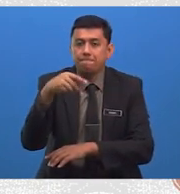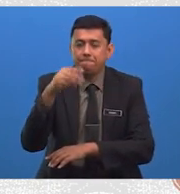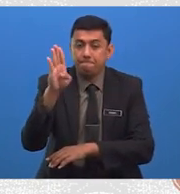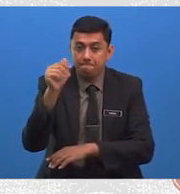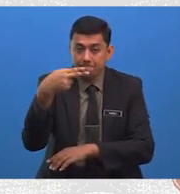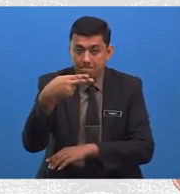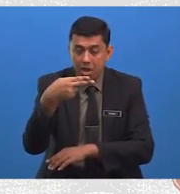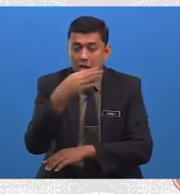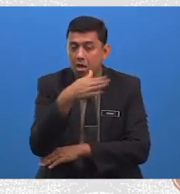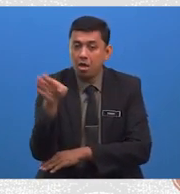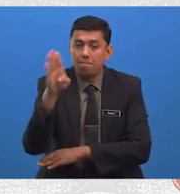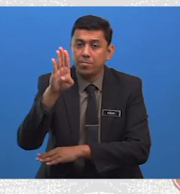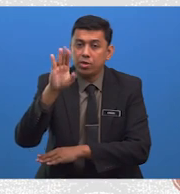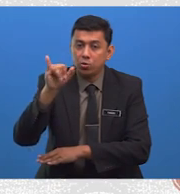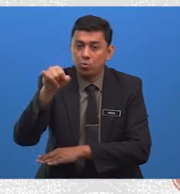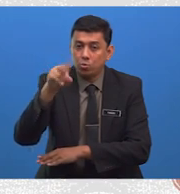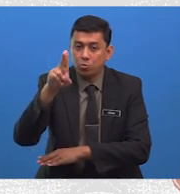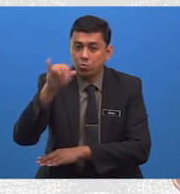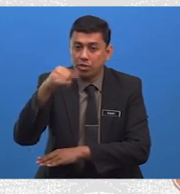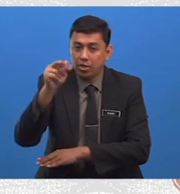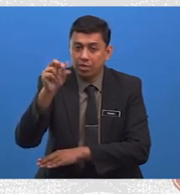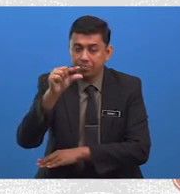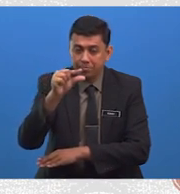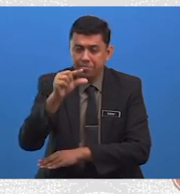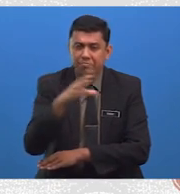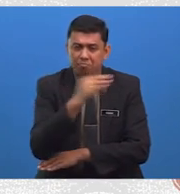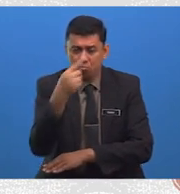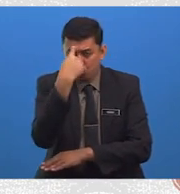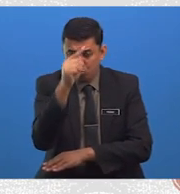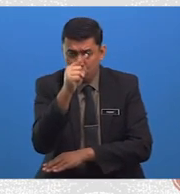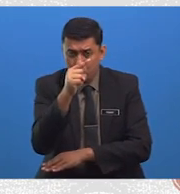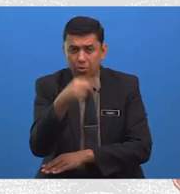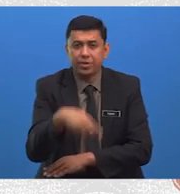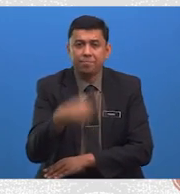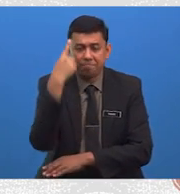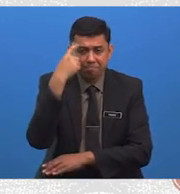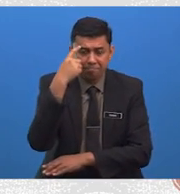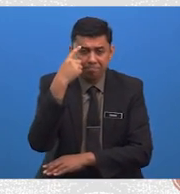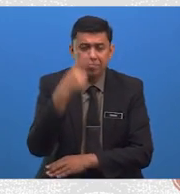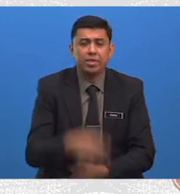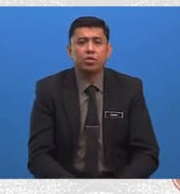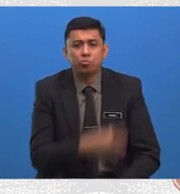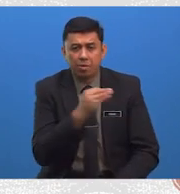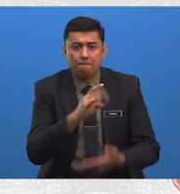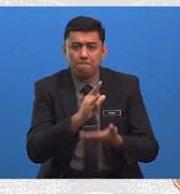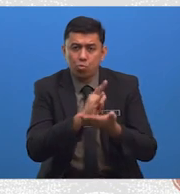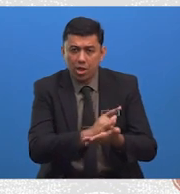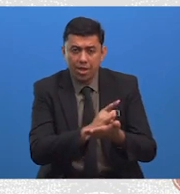candi-candi tersebut dibina untuk agama Hindu dan Buddha. Candi yang masyhur ialah